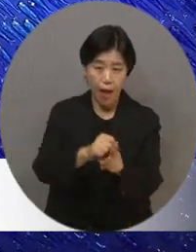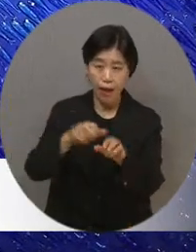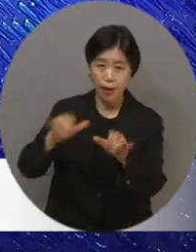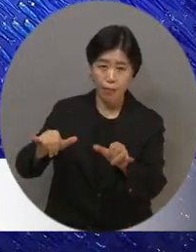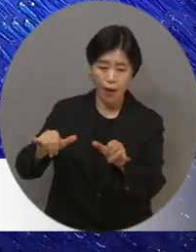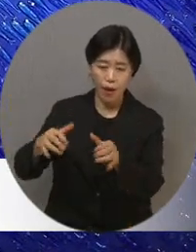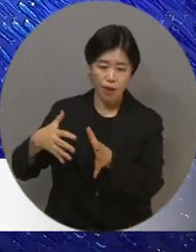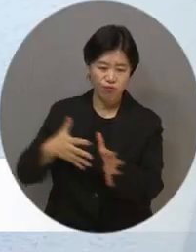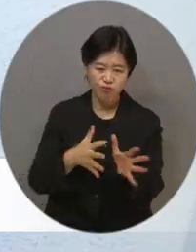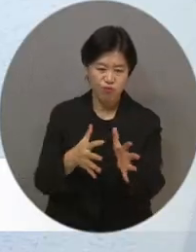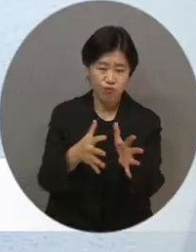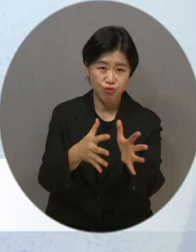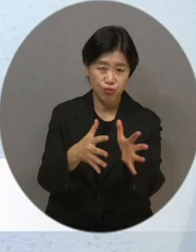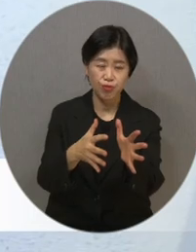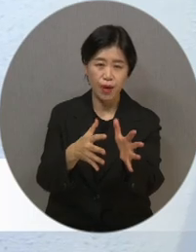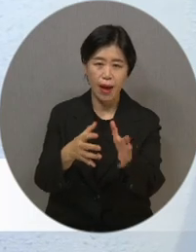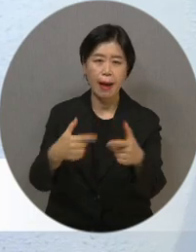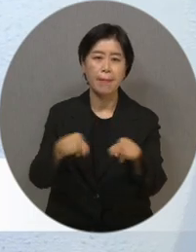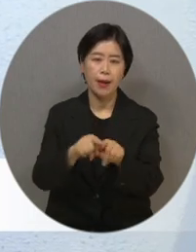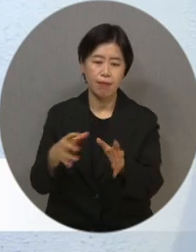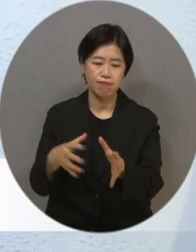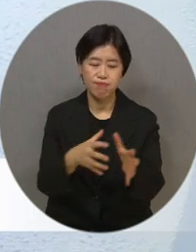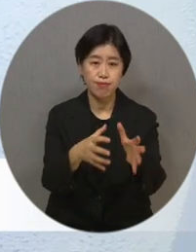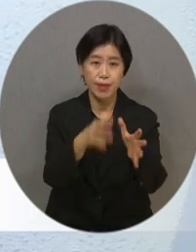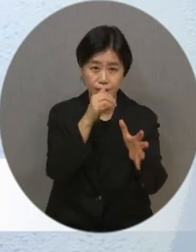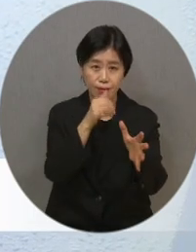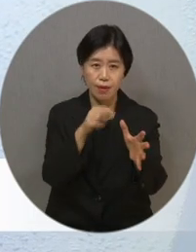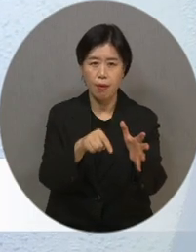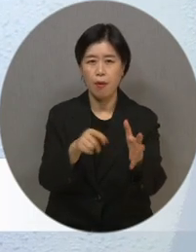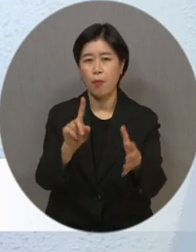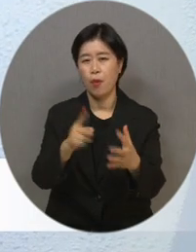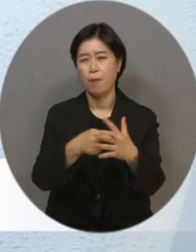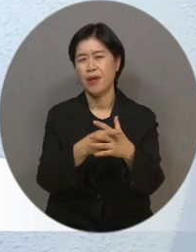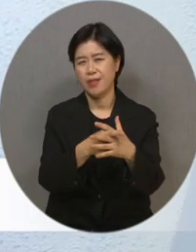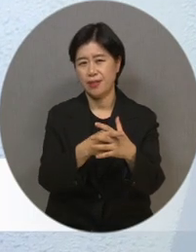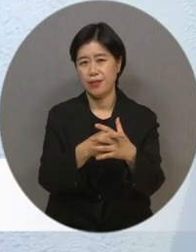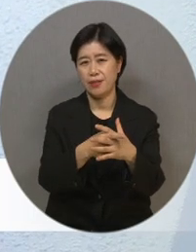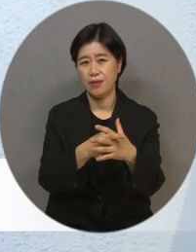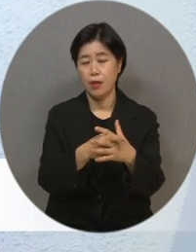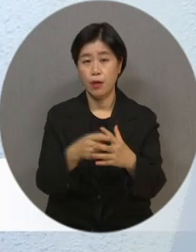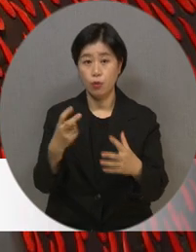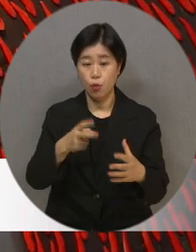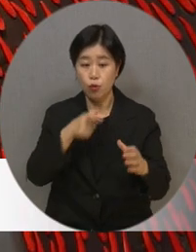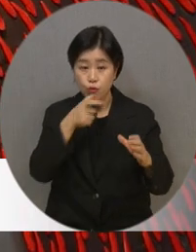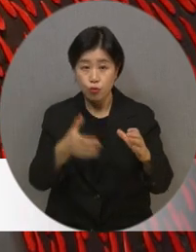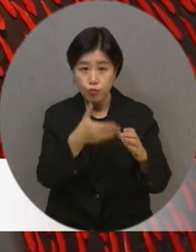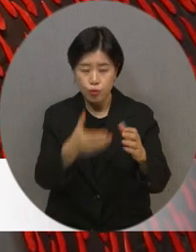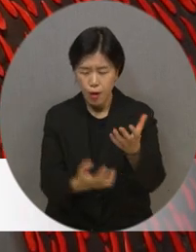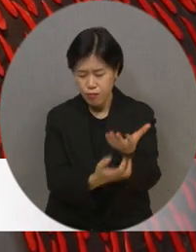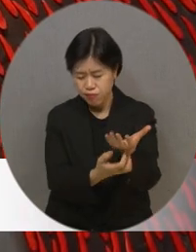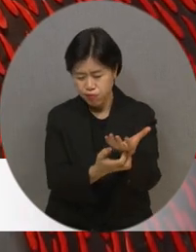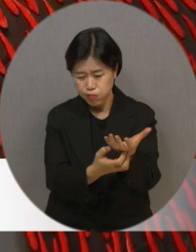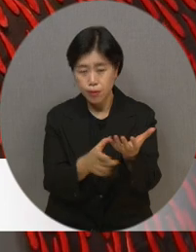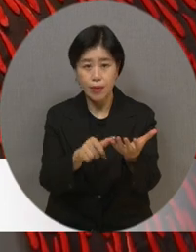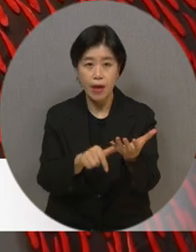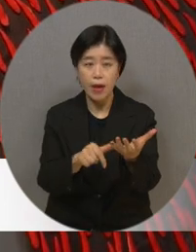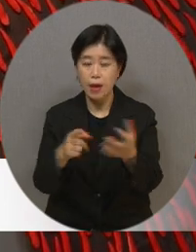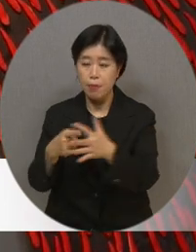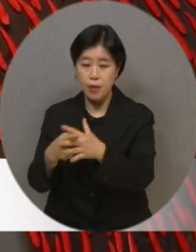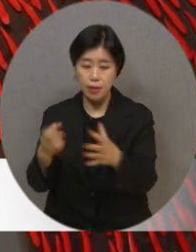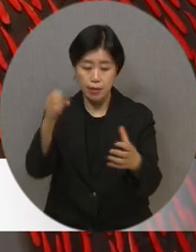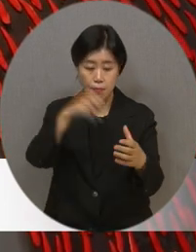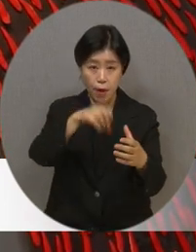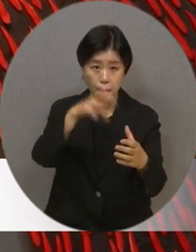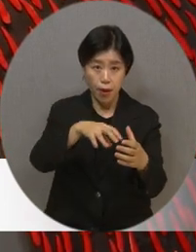멸치. 진한 국물에 깊은 맛을 책임지는 멸치. 그 멸치가 최수평